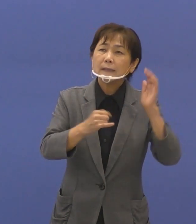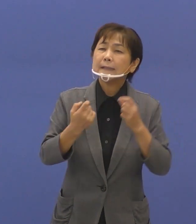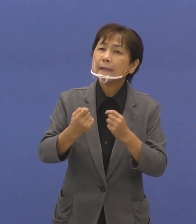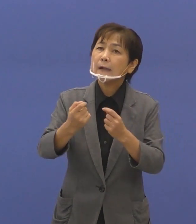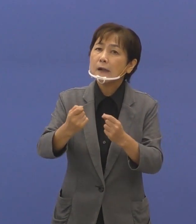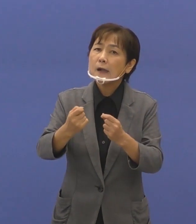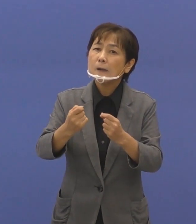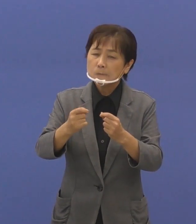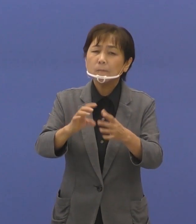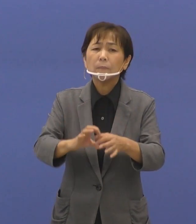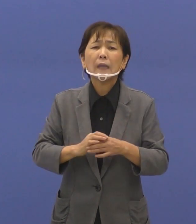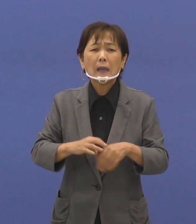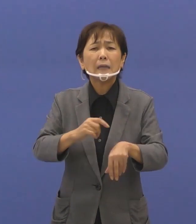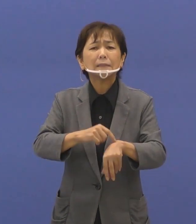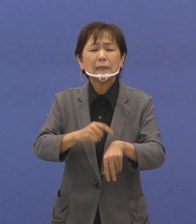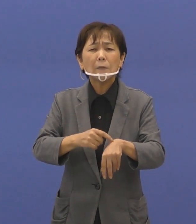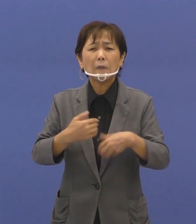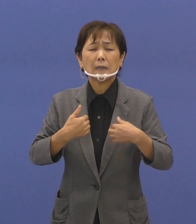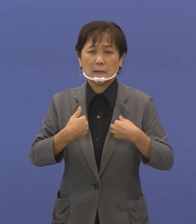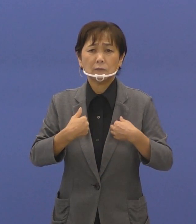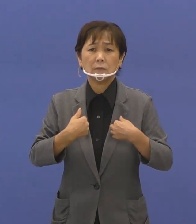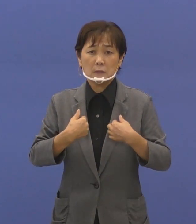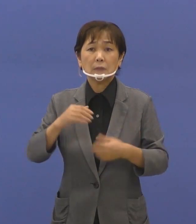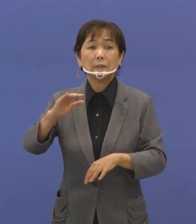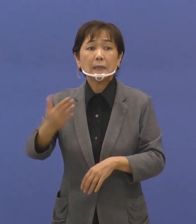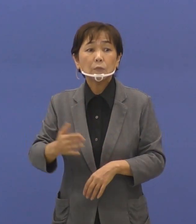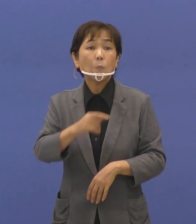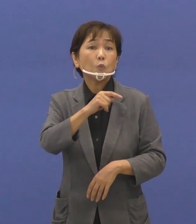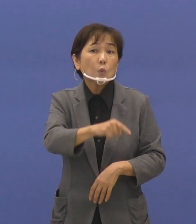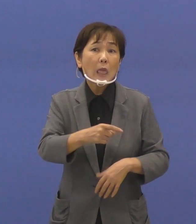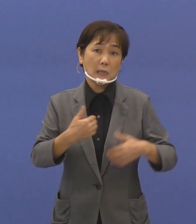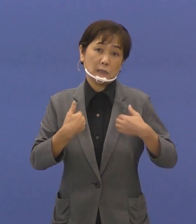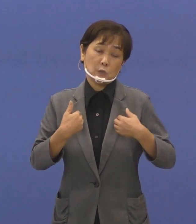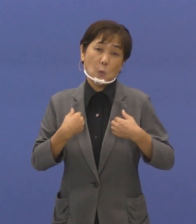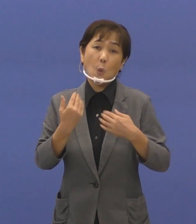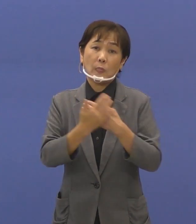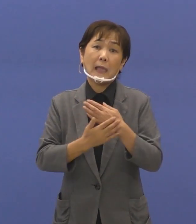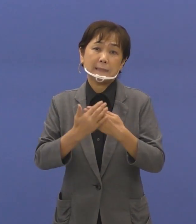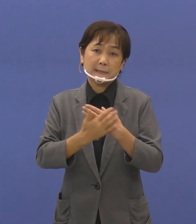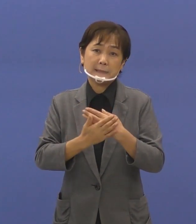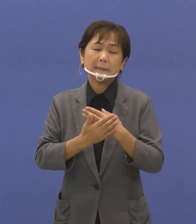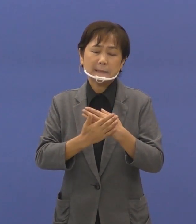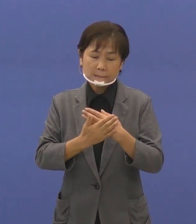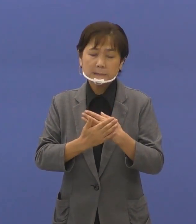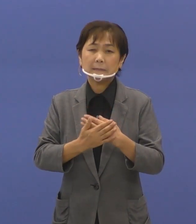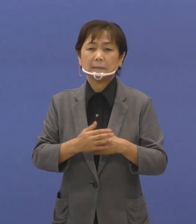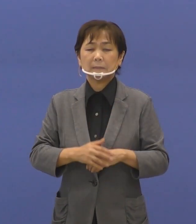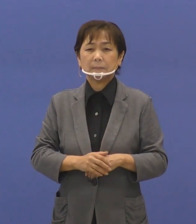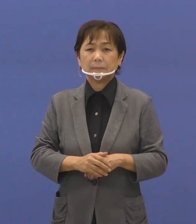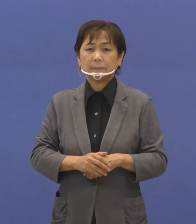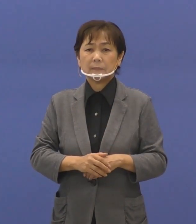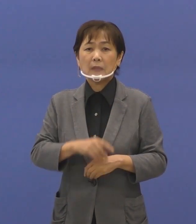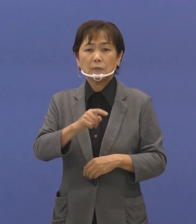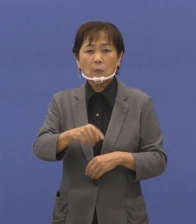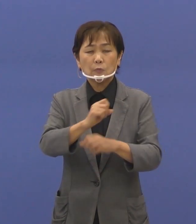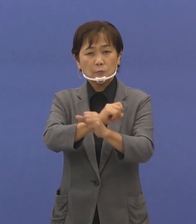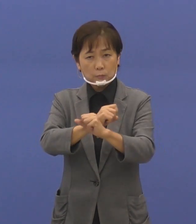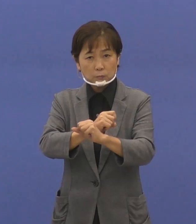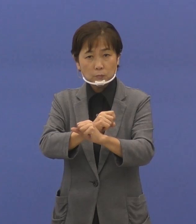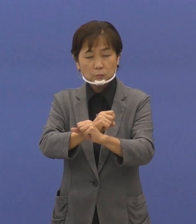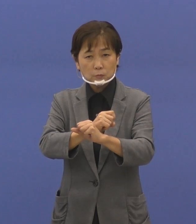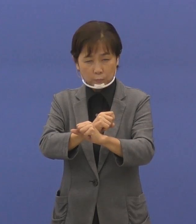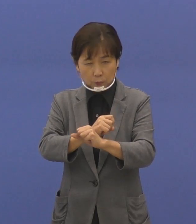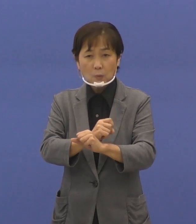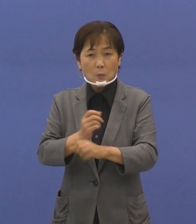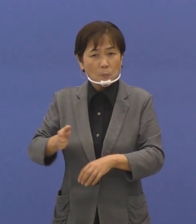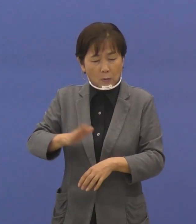んですけれども、今そういうことがこう必要な時代になっているので、そういう工夫をこう進めていくこと